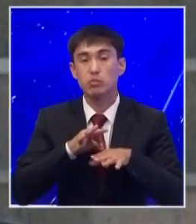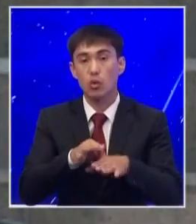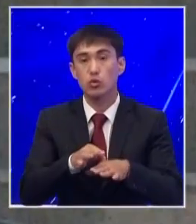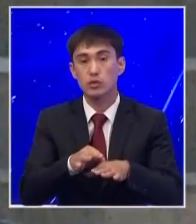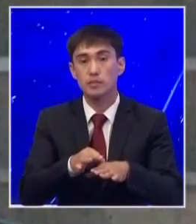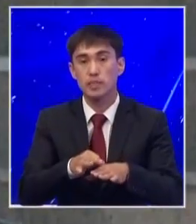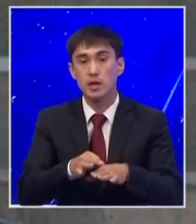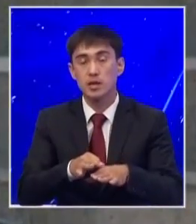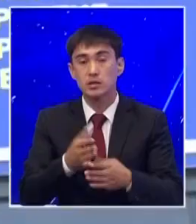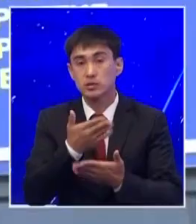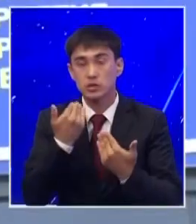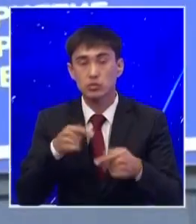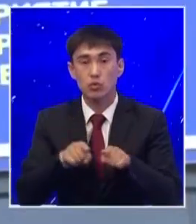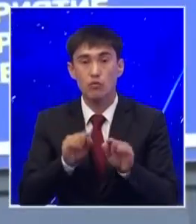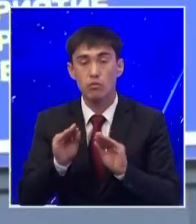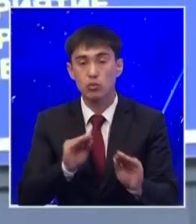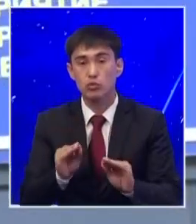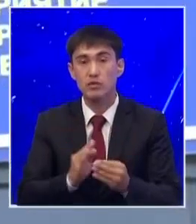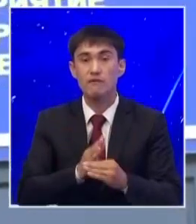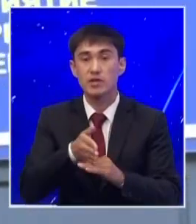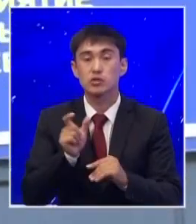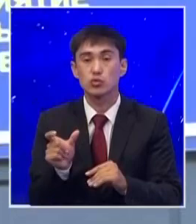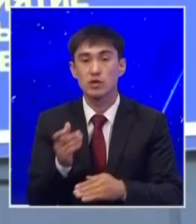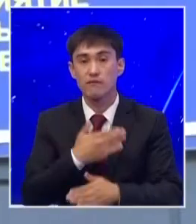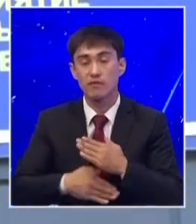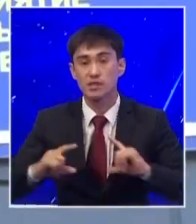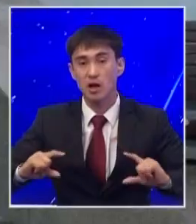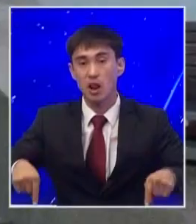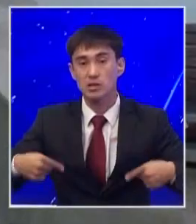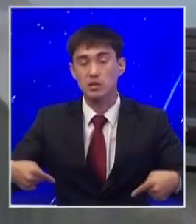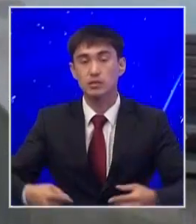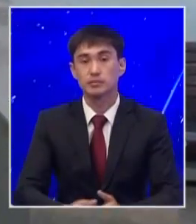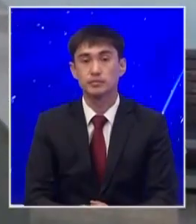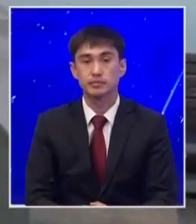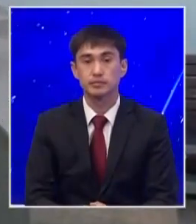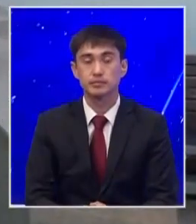проходят. Нет и намека на оборудование для въезда людей в инвалидных колясках.